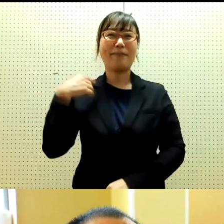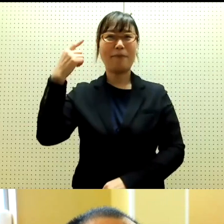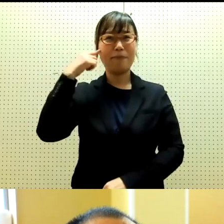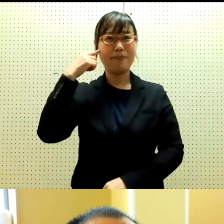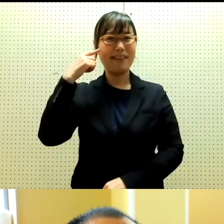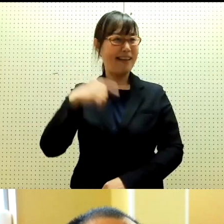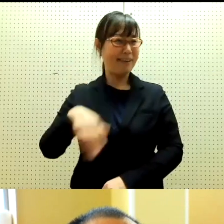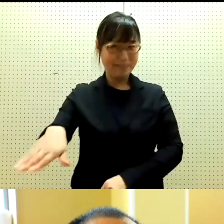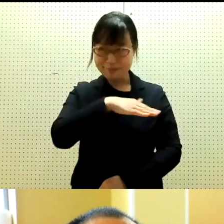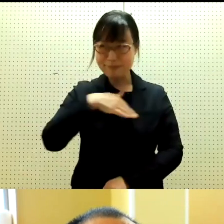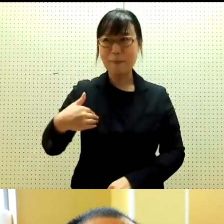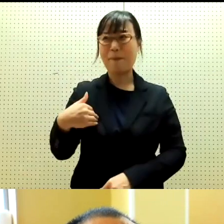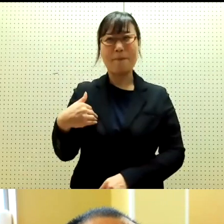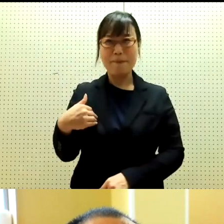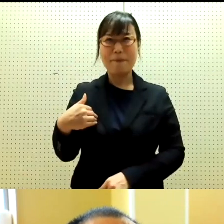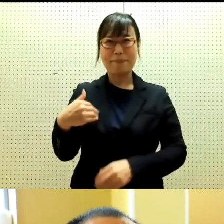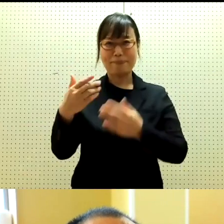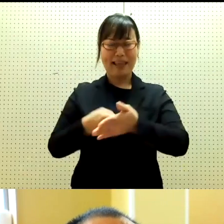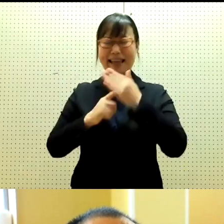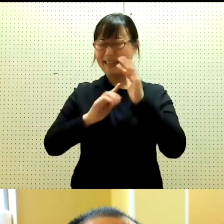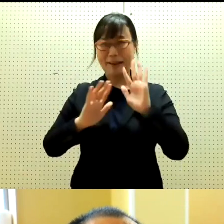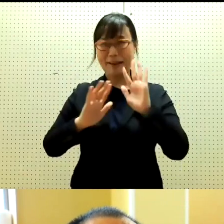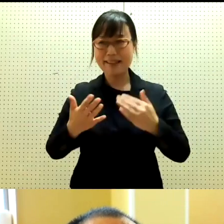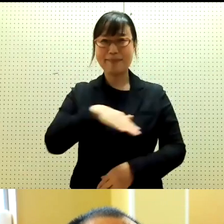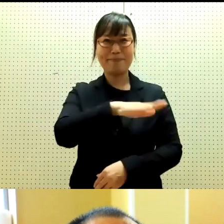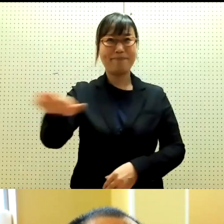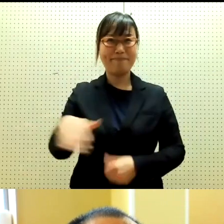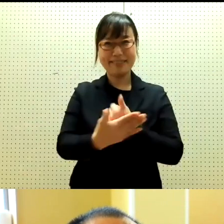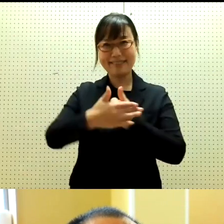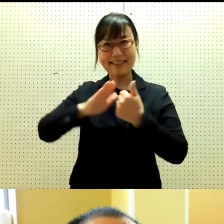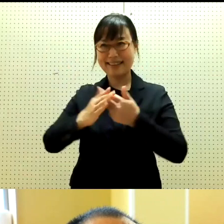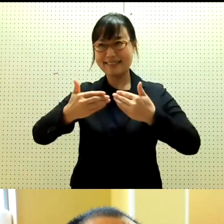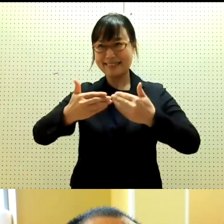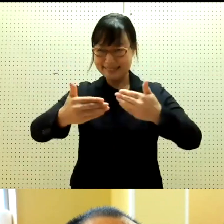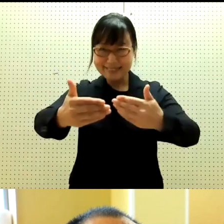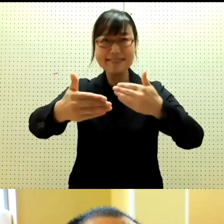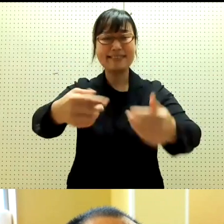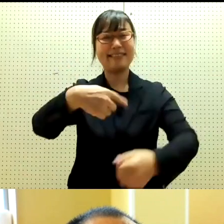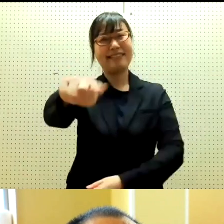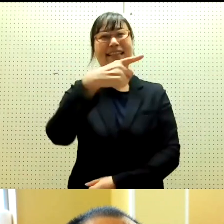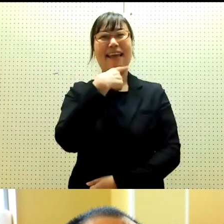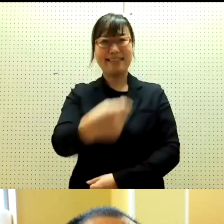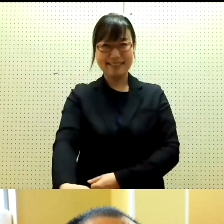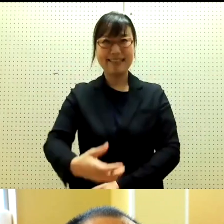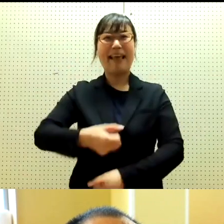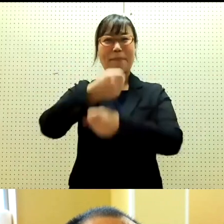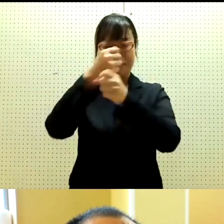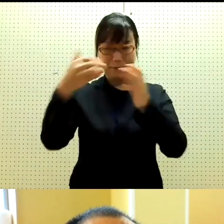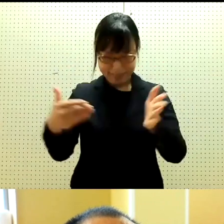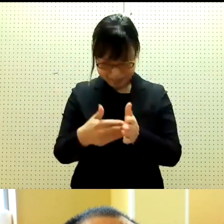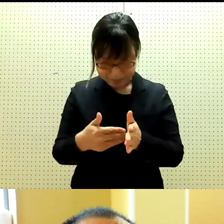なでこの動きをね、前に進めていけたらなと思います。ということでまとめさせていただきます。 は